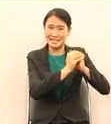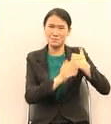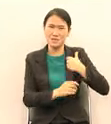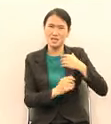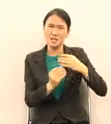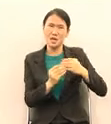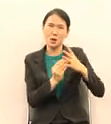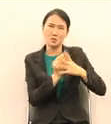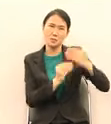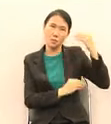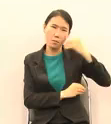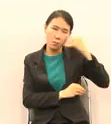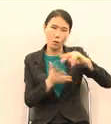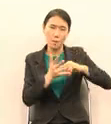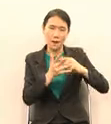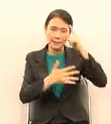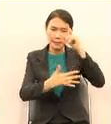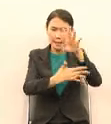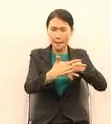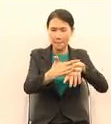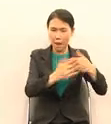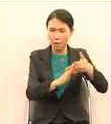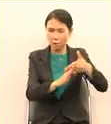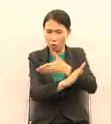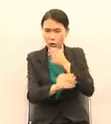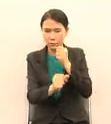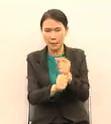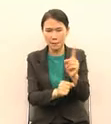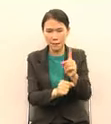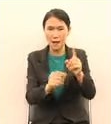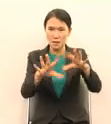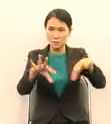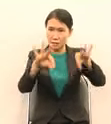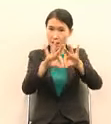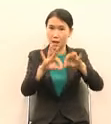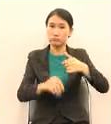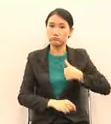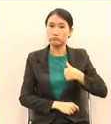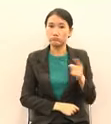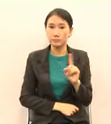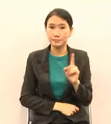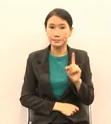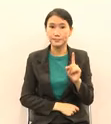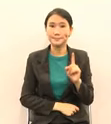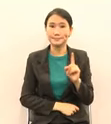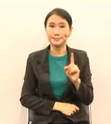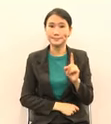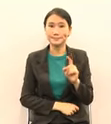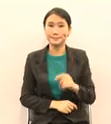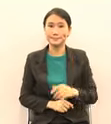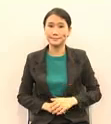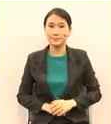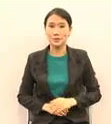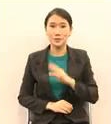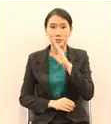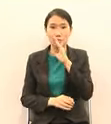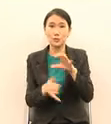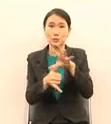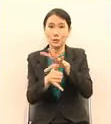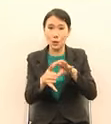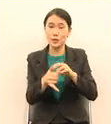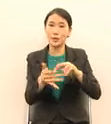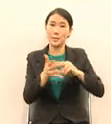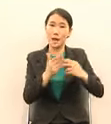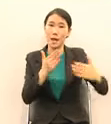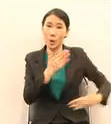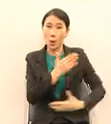กอาทิตย์นะครับว่าเราจะวางแผนอย่างไรท่านต้องยอมรับความจริงอันหนึ่งว่าถ้าโควิด-19 เกิ